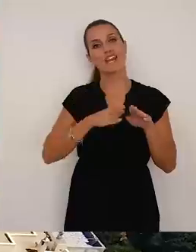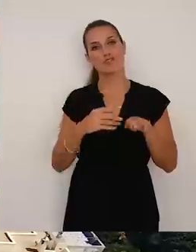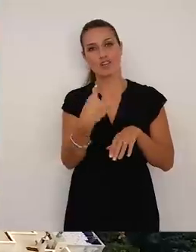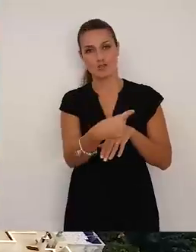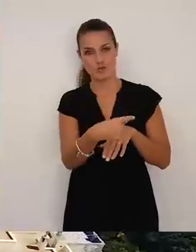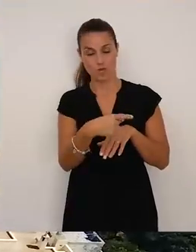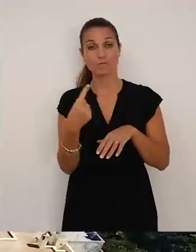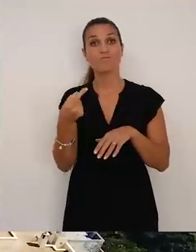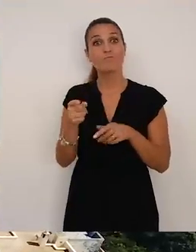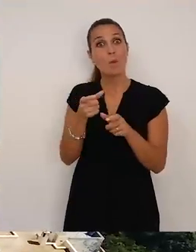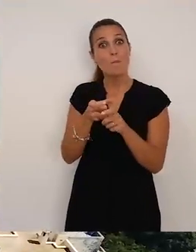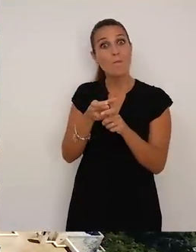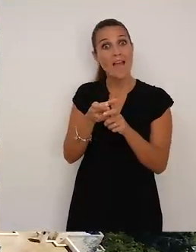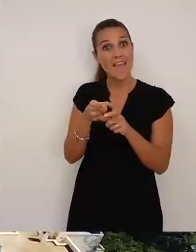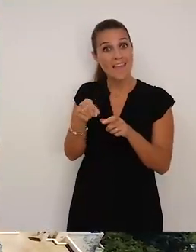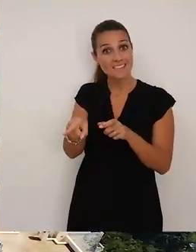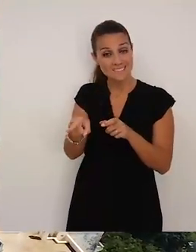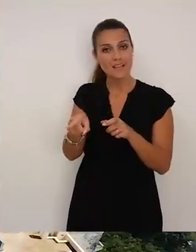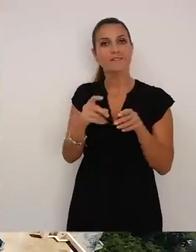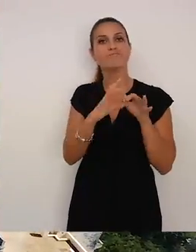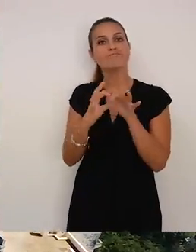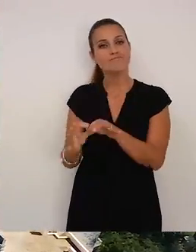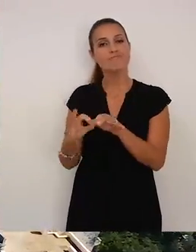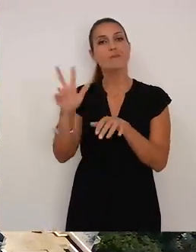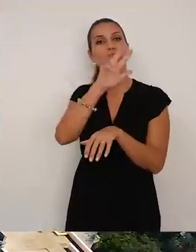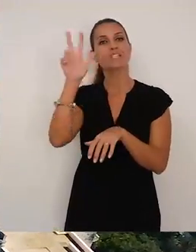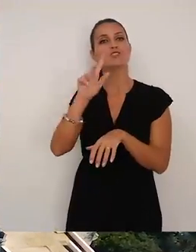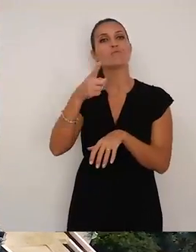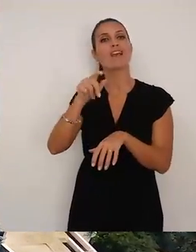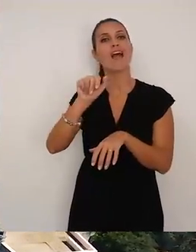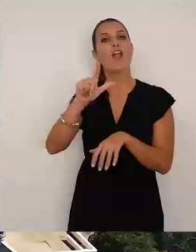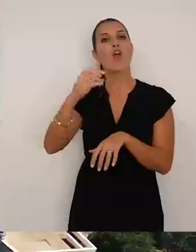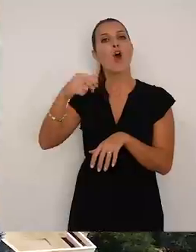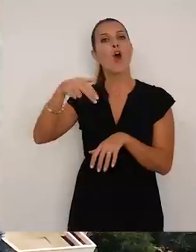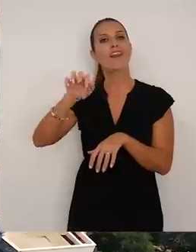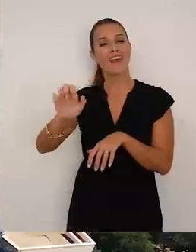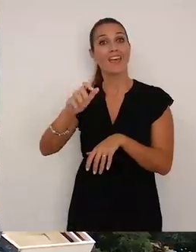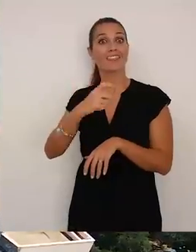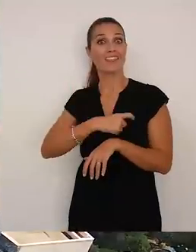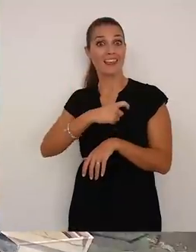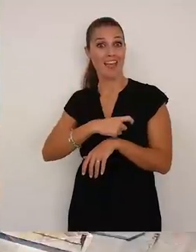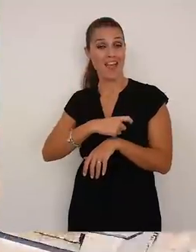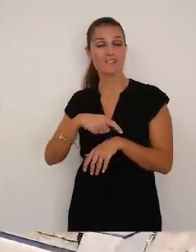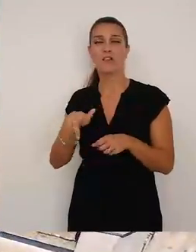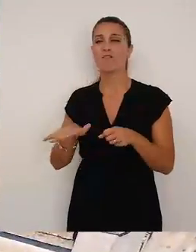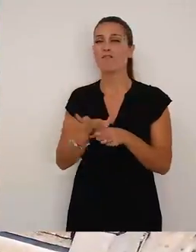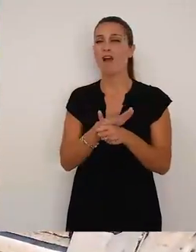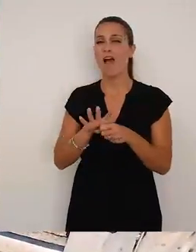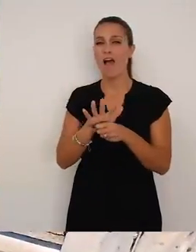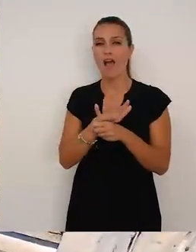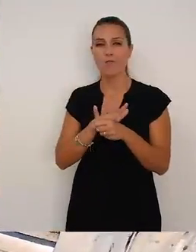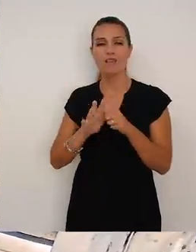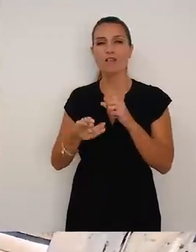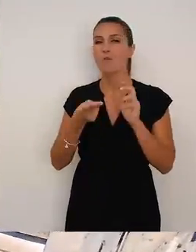Il paese per diversi secoli fu legato alle vicende del casato dei principi Gallone di Tricase, tra le famiglie nobiliari più ricche del